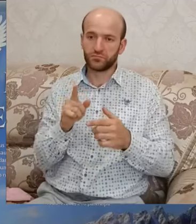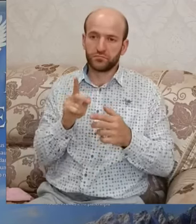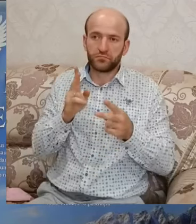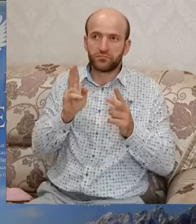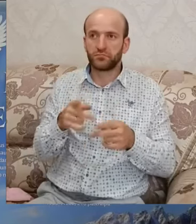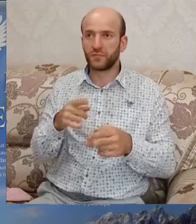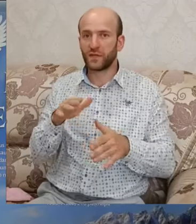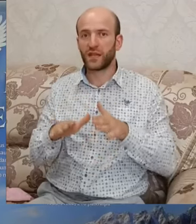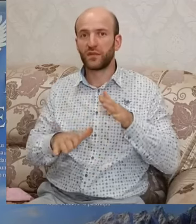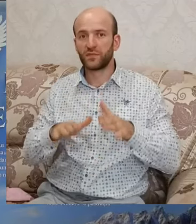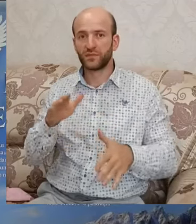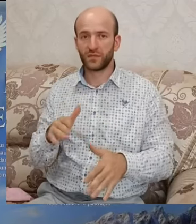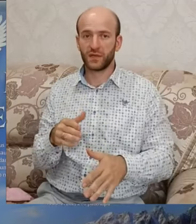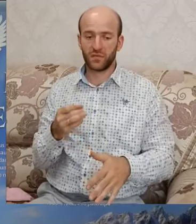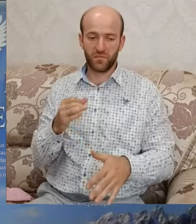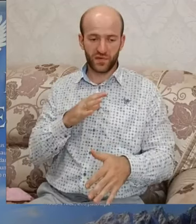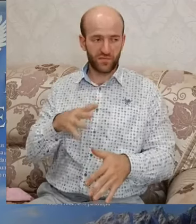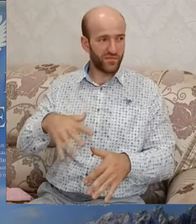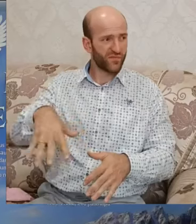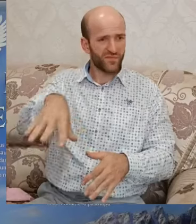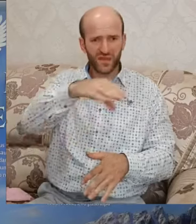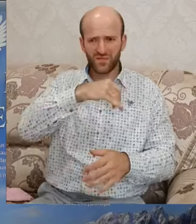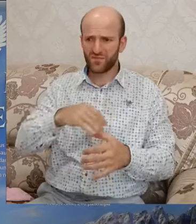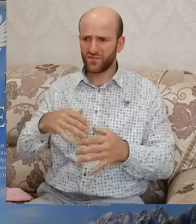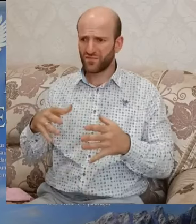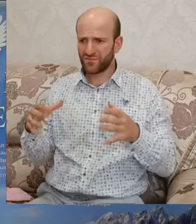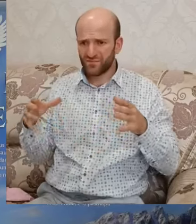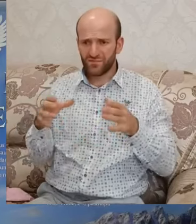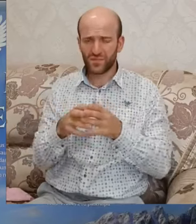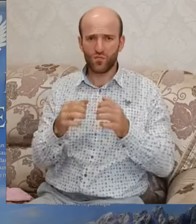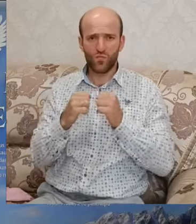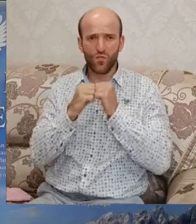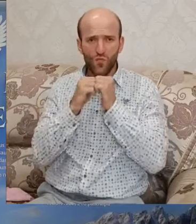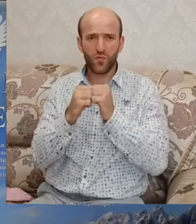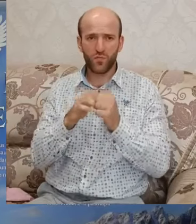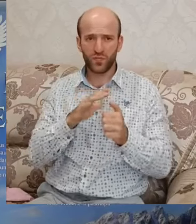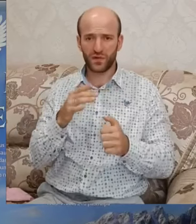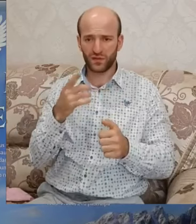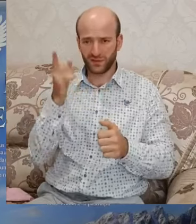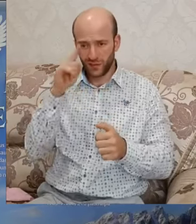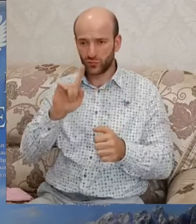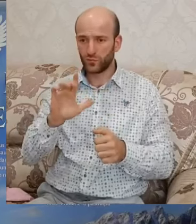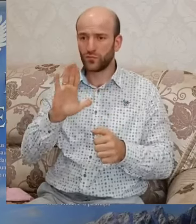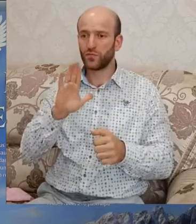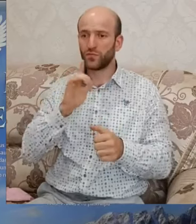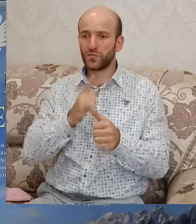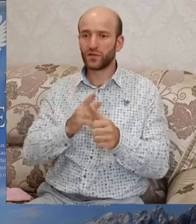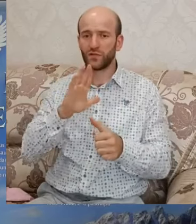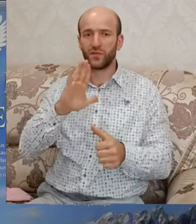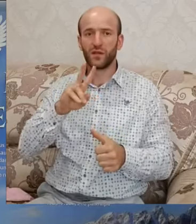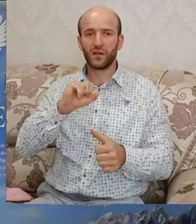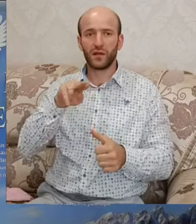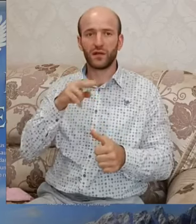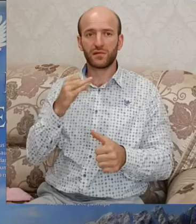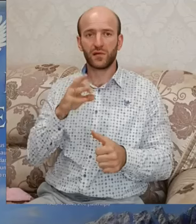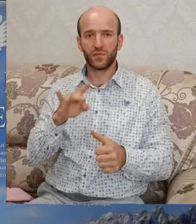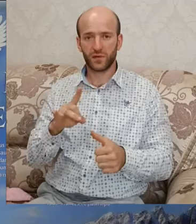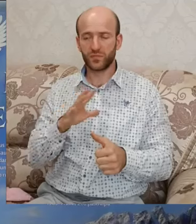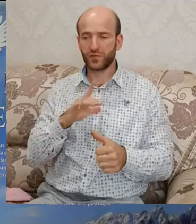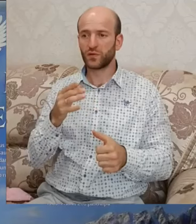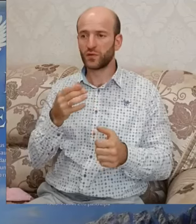молились вместе и знаем, что брат Владимир, у него была тяжелая ситуация со здоровьем, с сердцем. Bet jis yra čia. Но